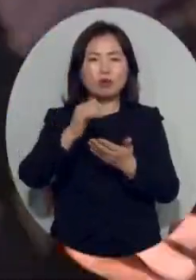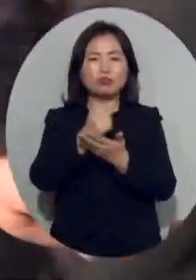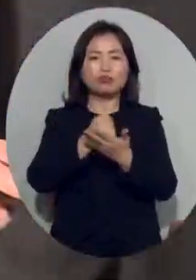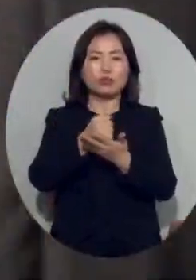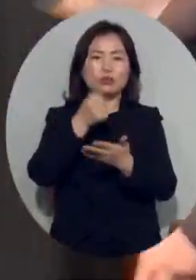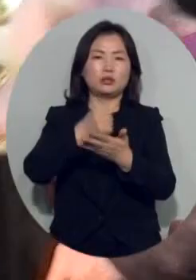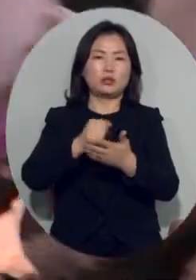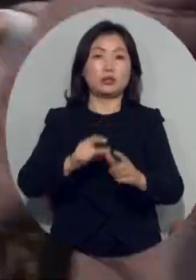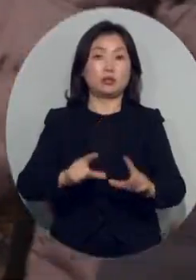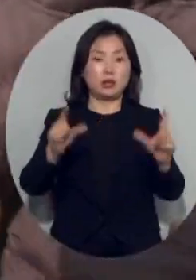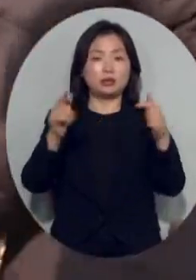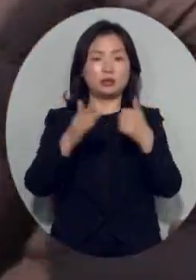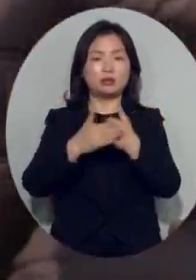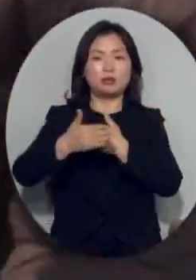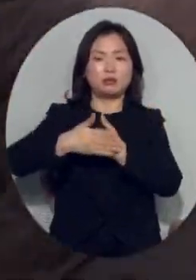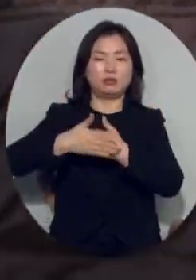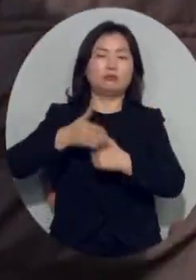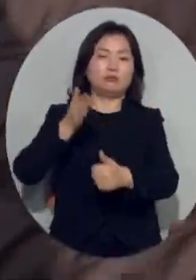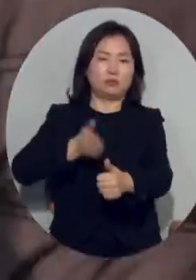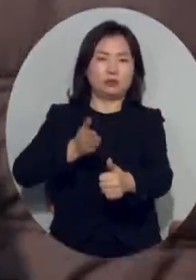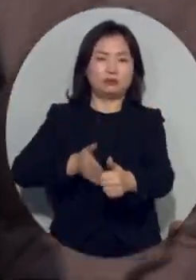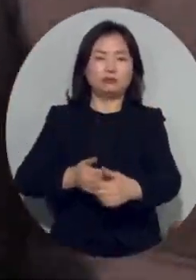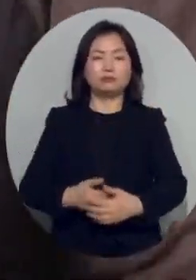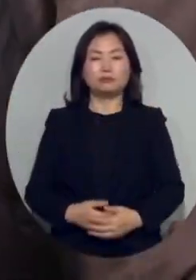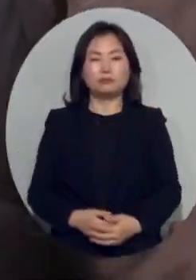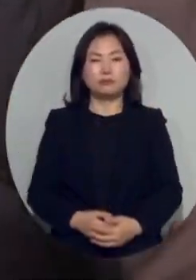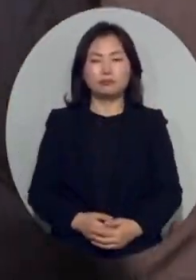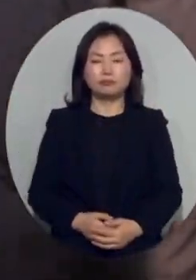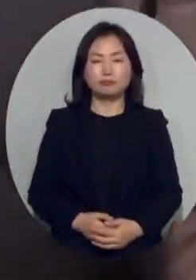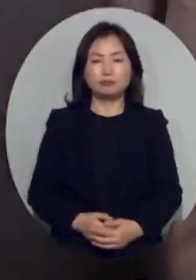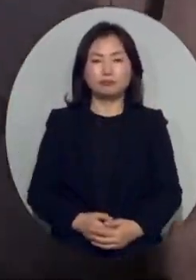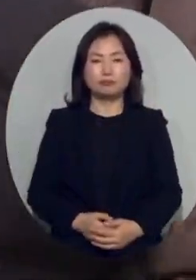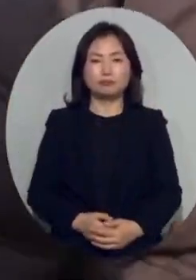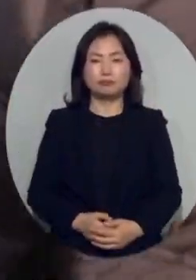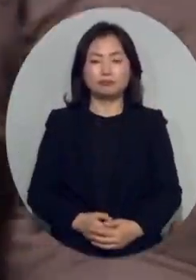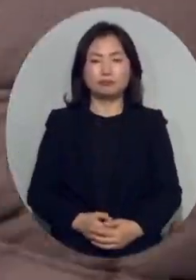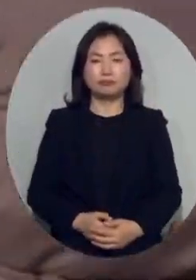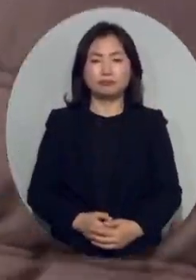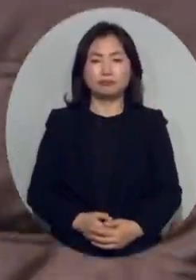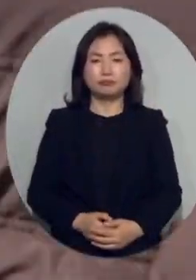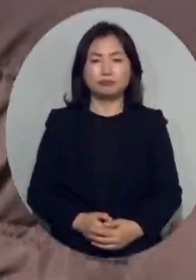결정하는 날이라면서 지지를 호소했습니다. MBC 뉴스 김철우입니다.